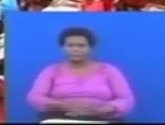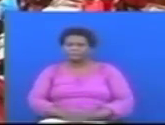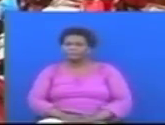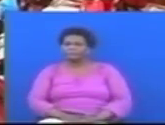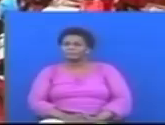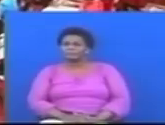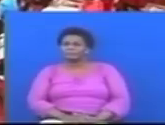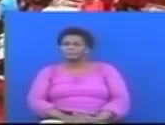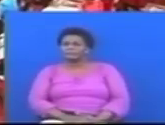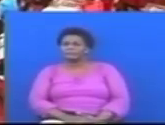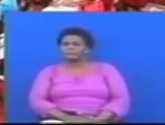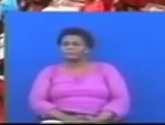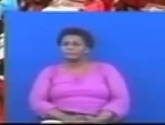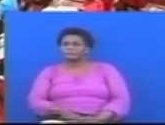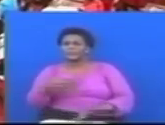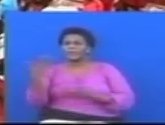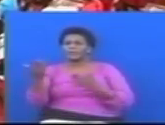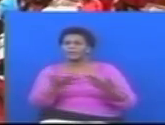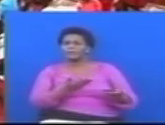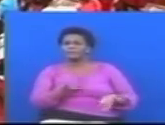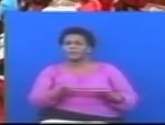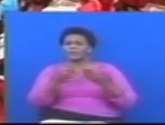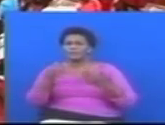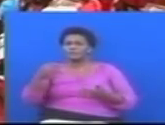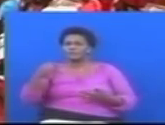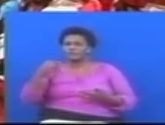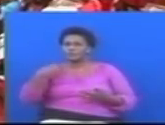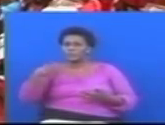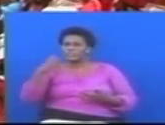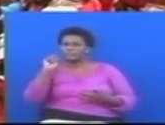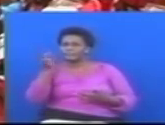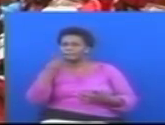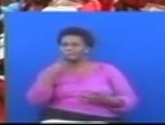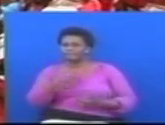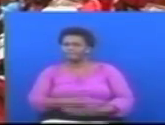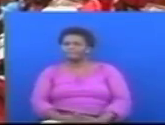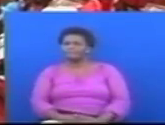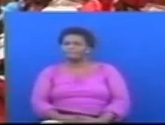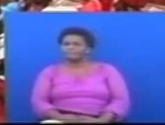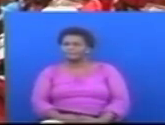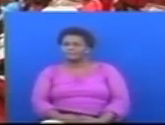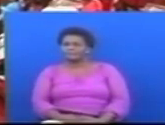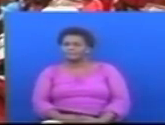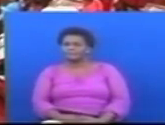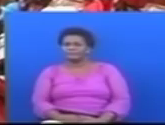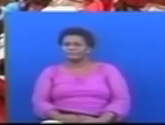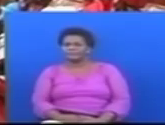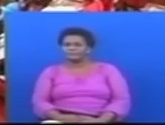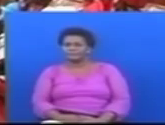Mheshimiwa Naibu Waziri wa Ujenzi, Uchukuzi na Mawasiliano, majibu.